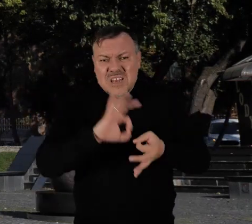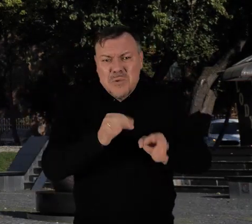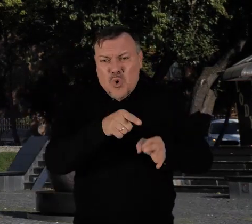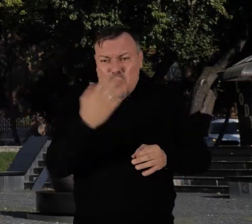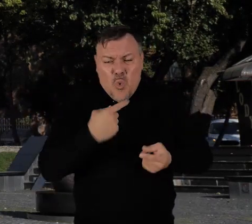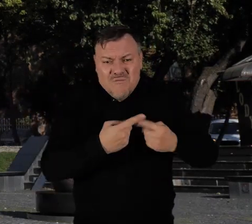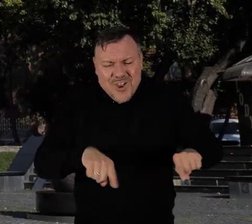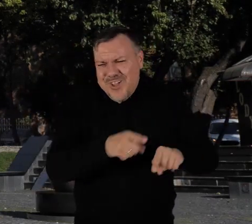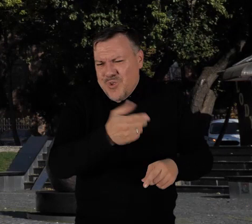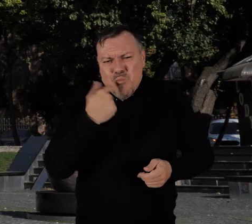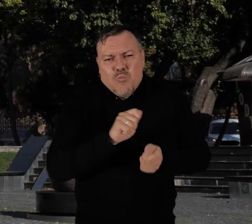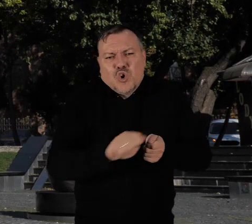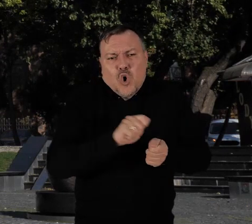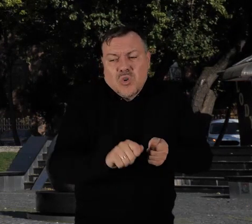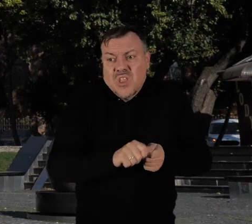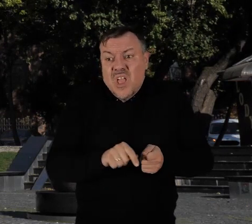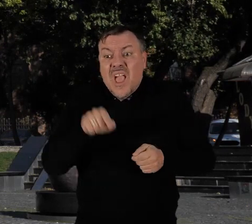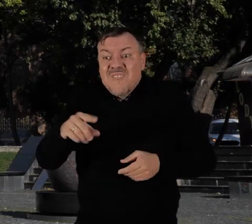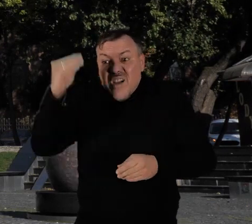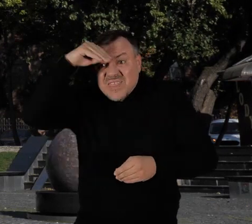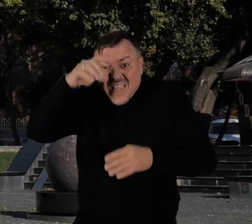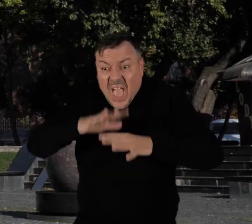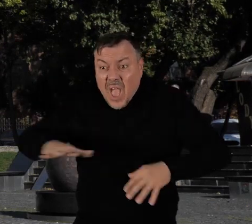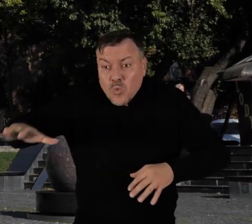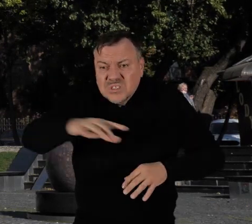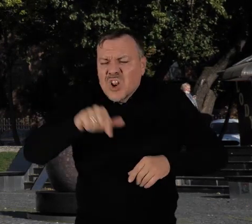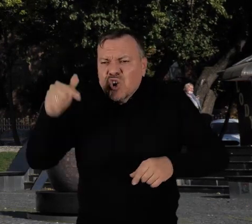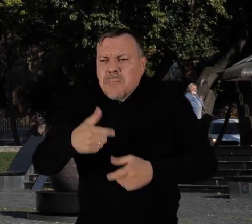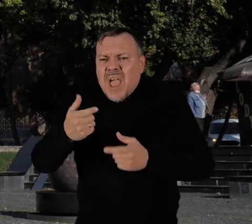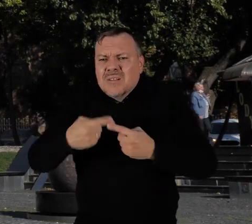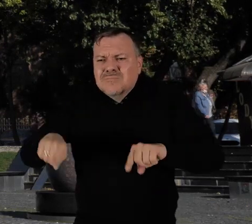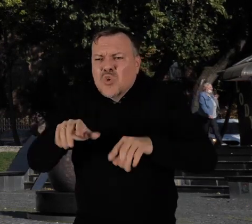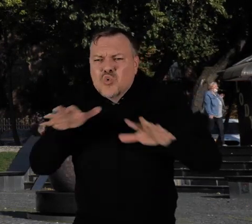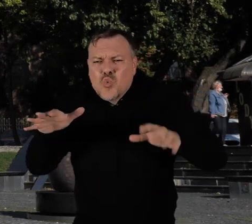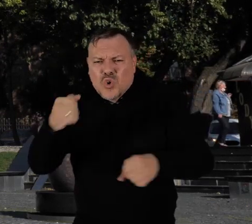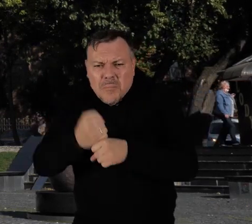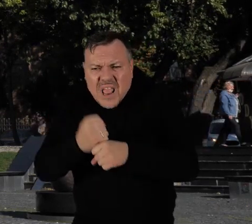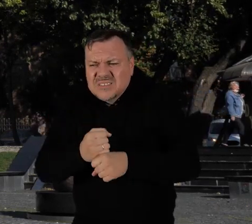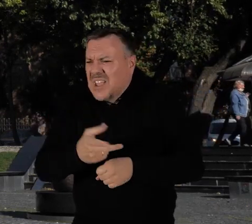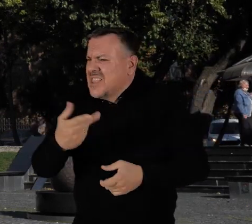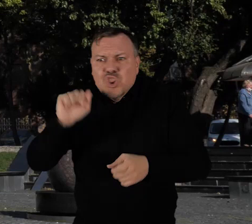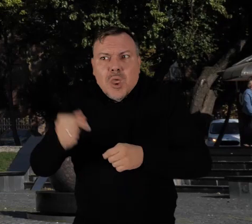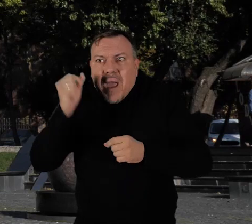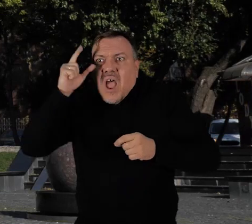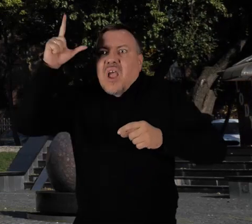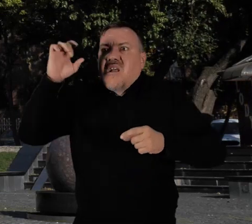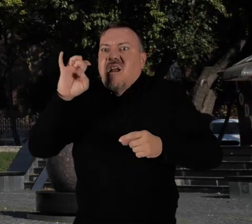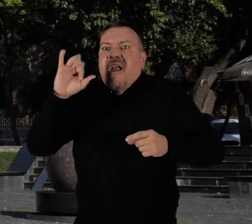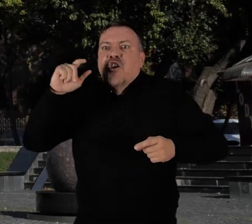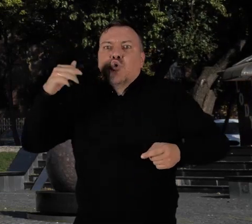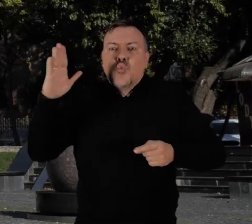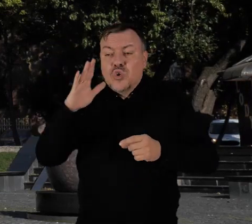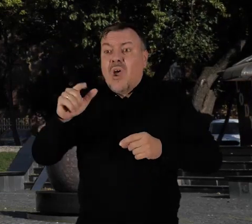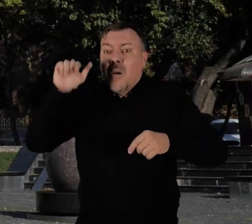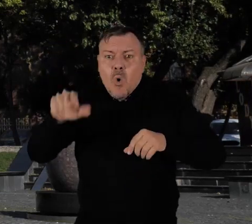szkodliwe. W nauce jest do wykonania wiele roboty, do której nie potrzeba geniuszu, lecz tylko dobrego przygotowania i pracowitości. Jeżeli